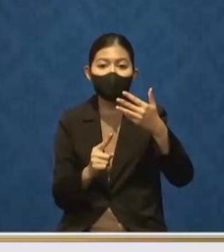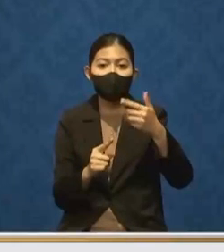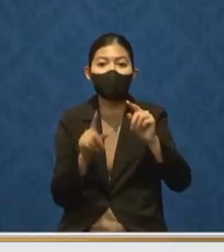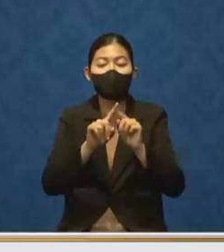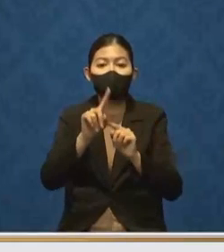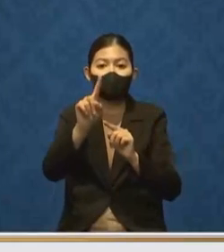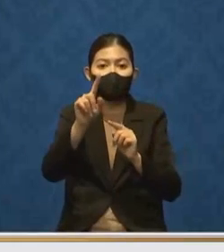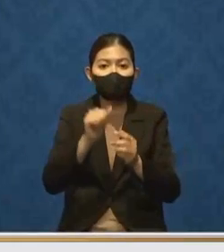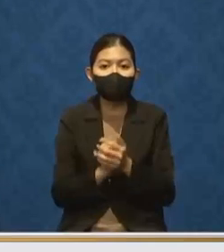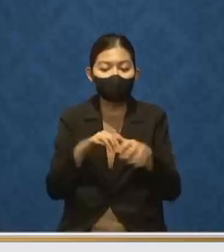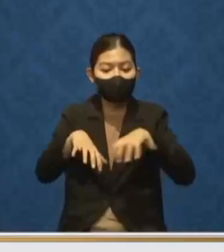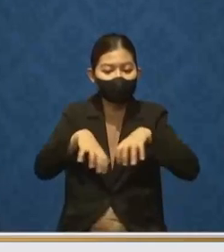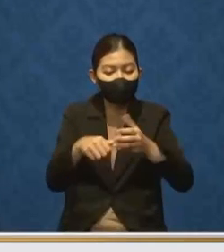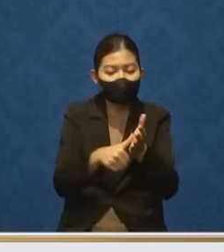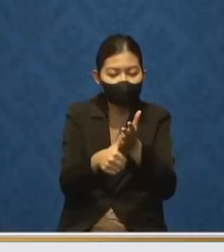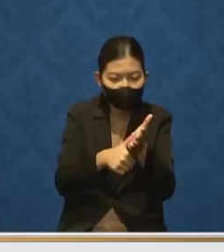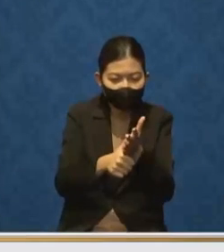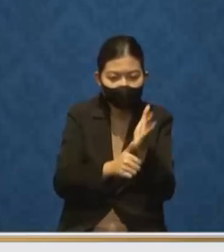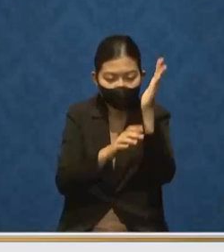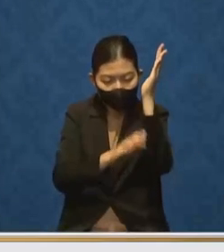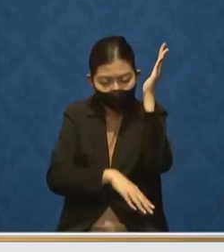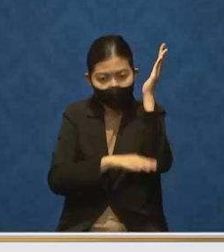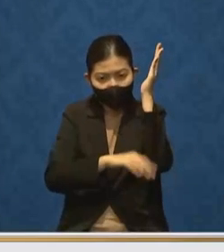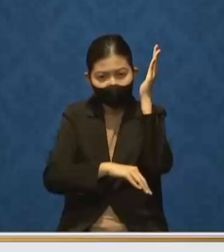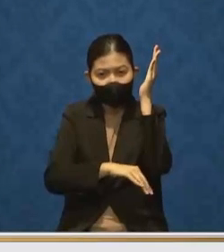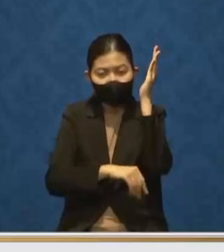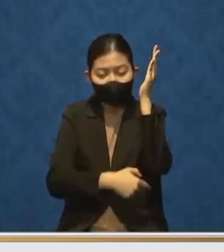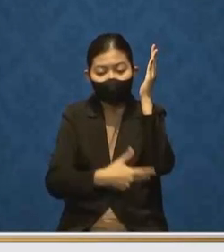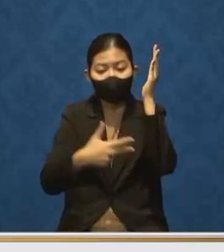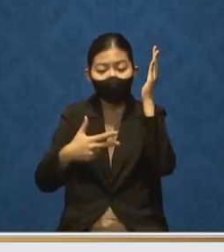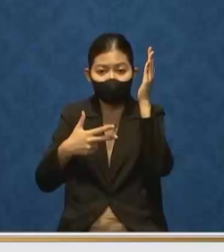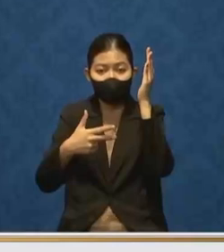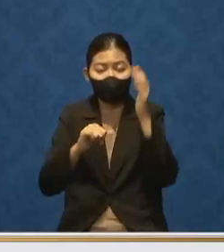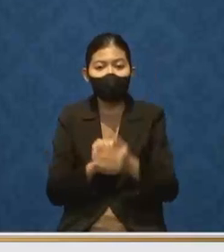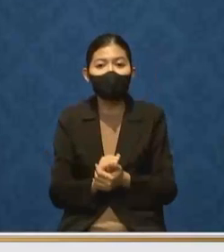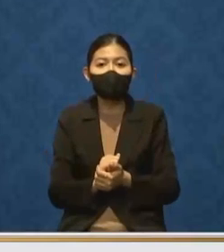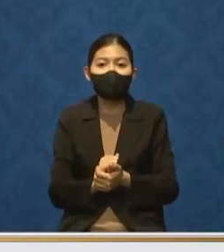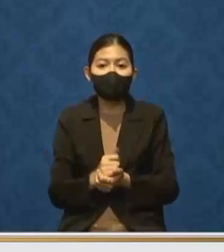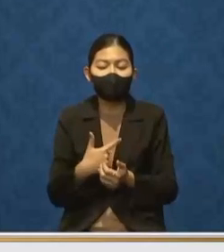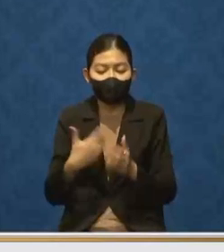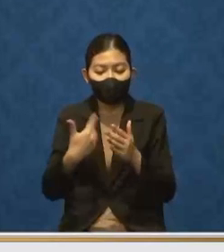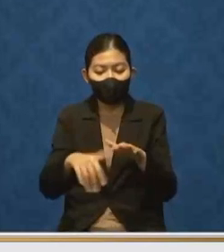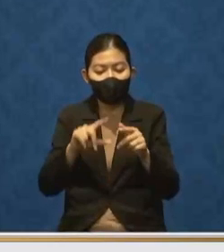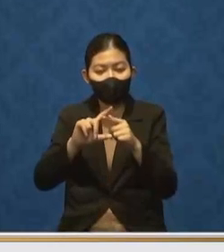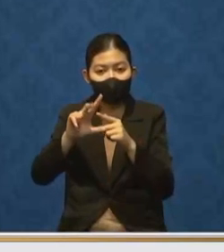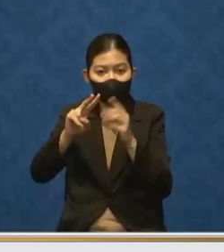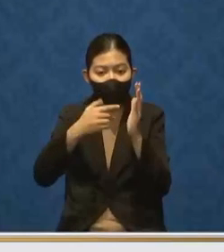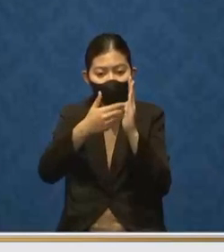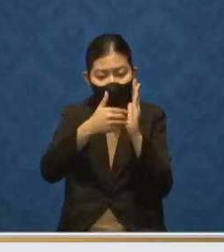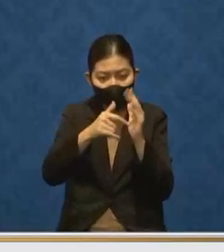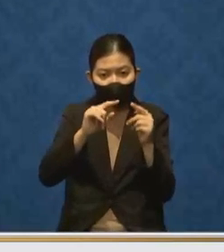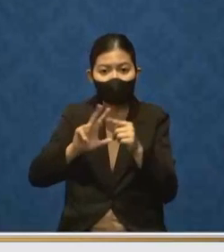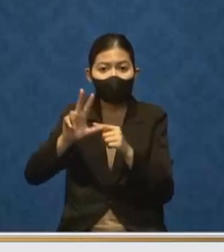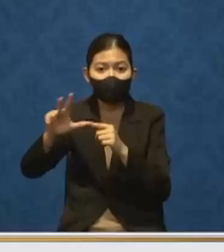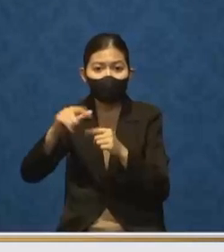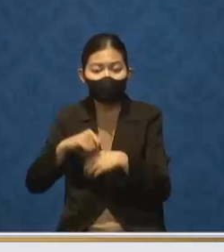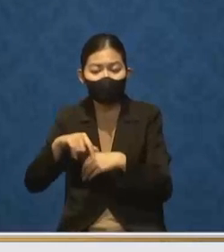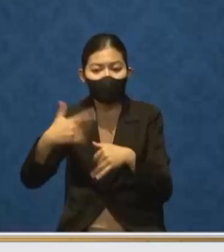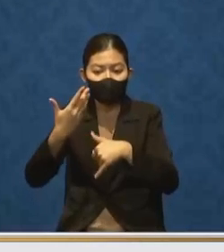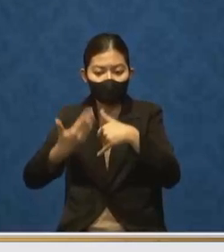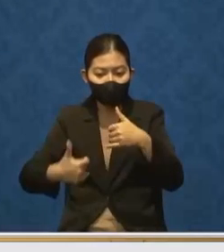ญหาจังหวัดชายแดนภาคใต้ 2. พัฒนาเขตพัฒนาเศรษฐกิจพิเศษภาคตะวันออก 3. ต่อต้านการทุจริตและประพฤติมิช